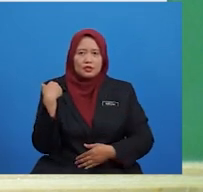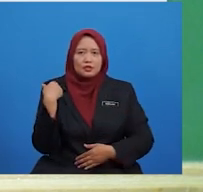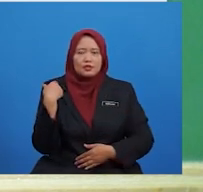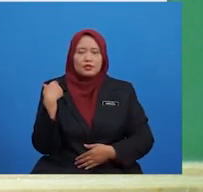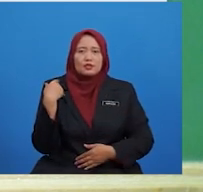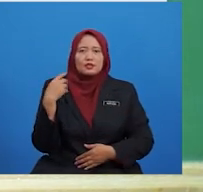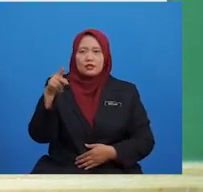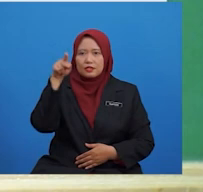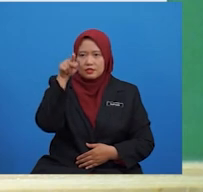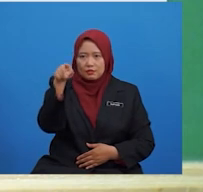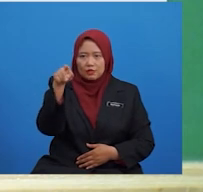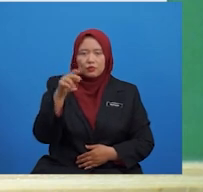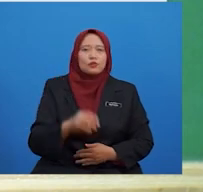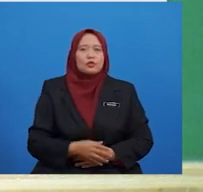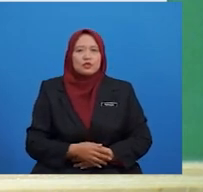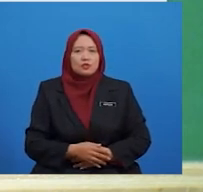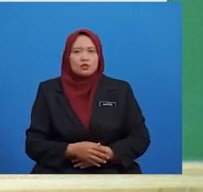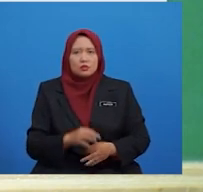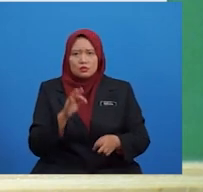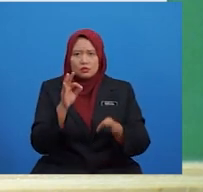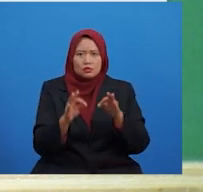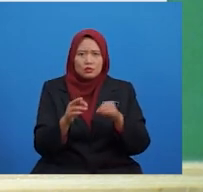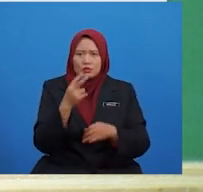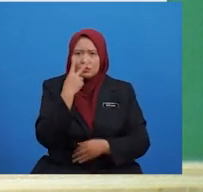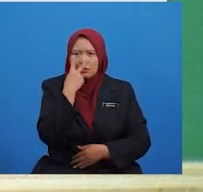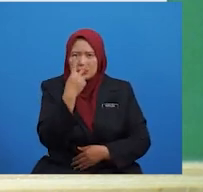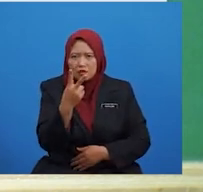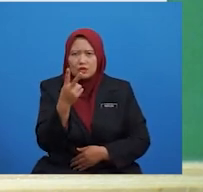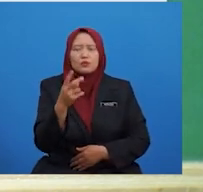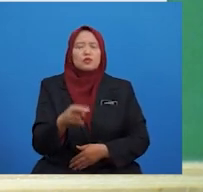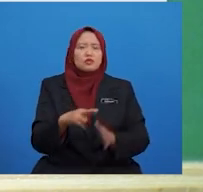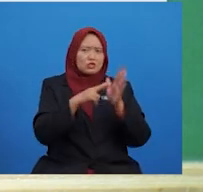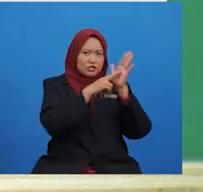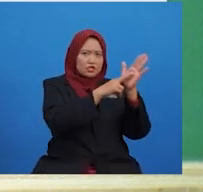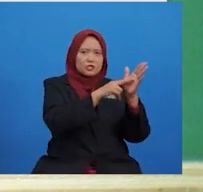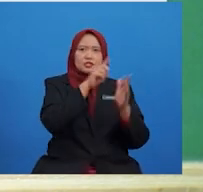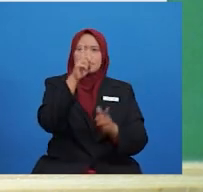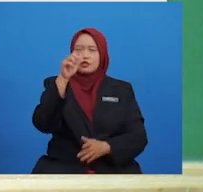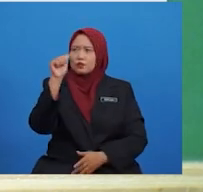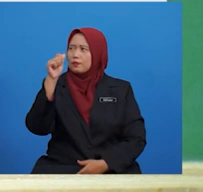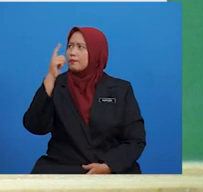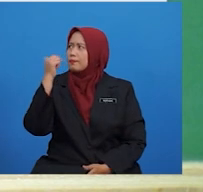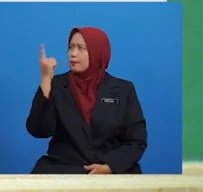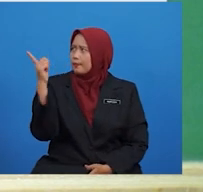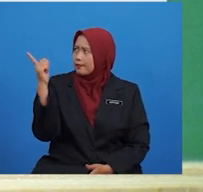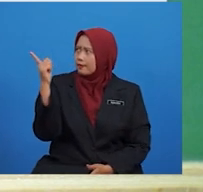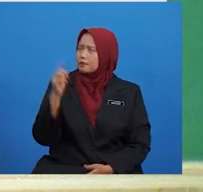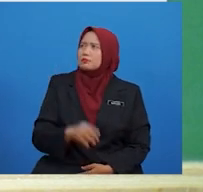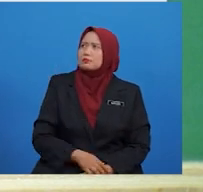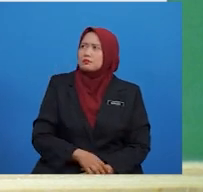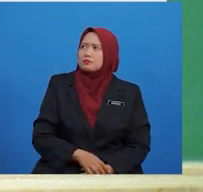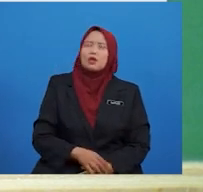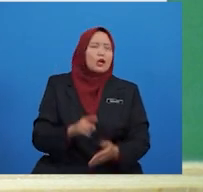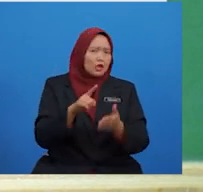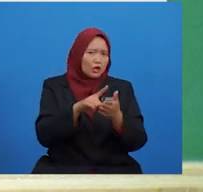lengkap. Cuba murid-murid perhatikan rajah 1A. Apakah ralat